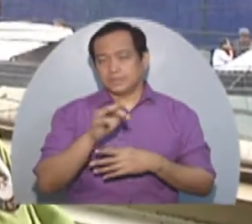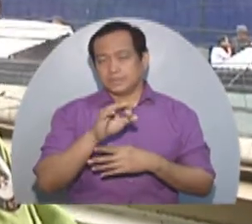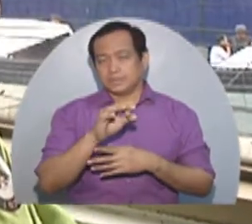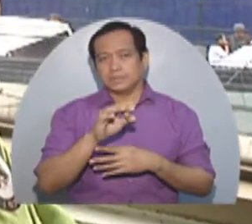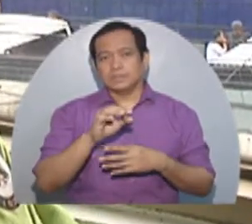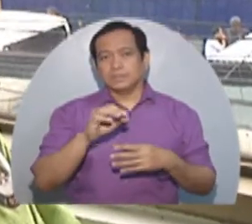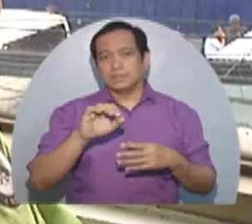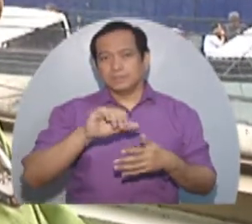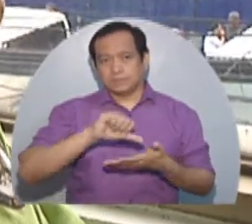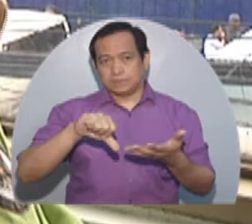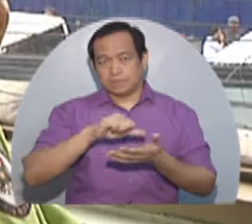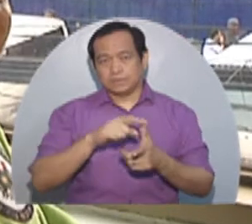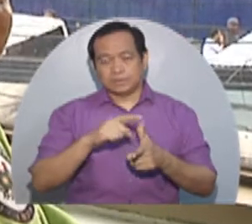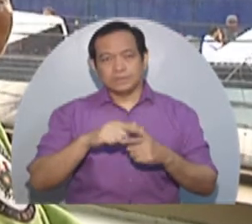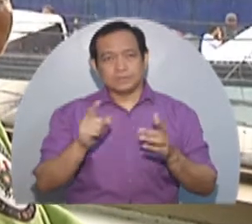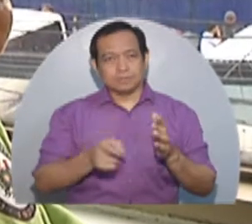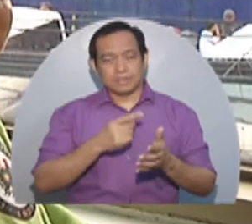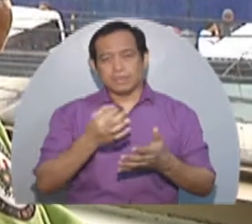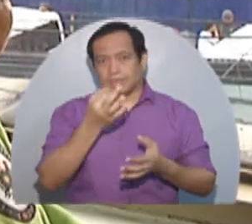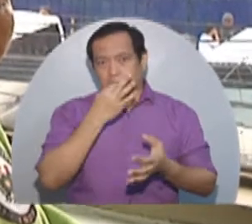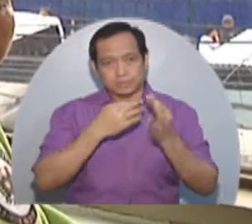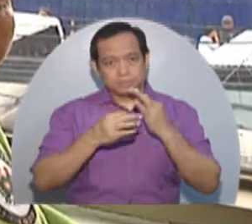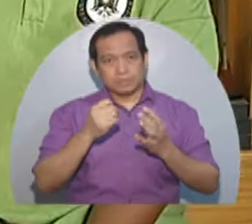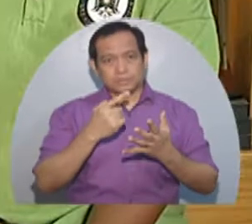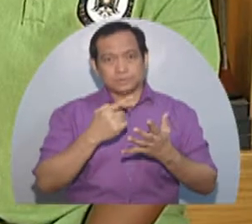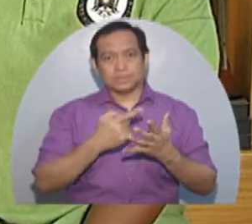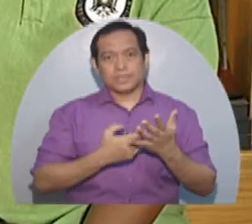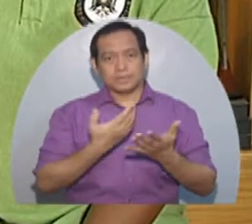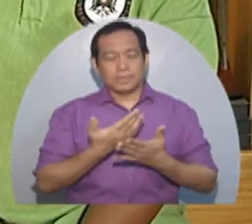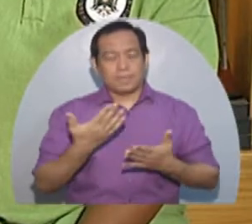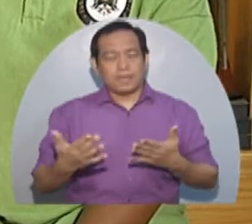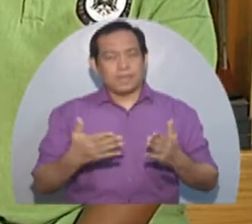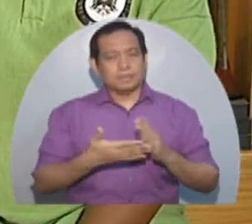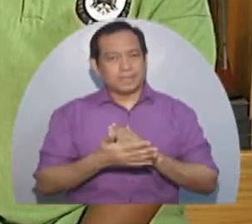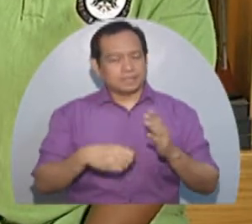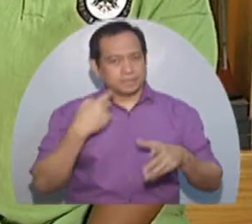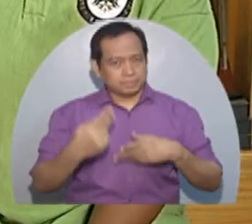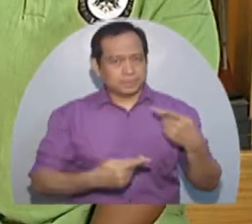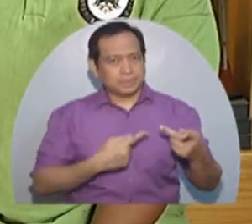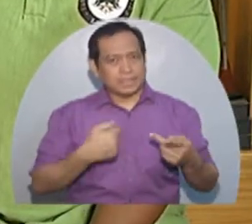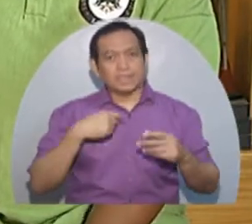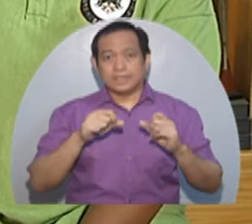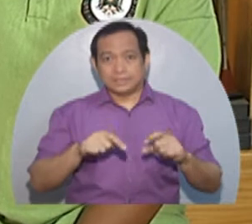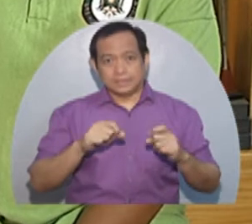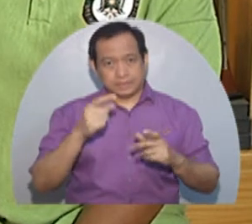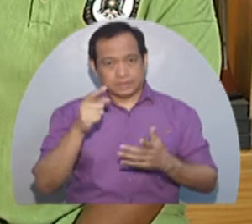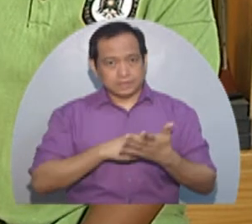yung mayroon akong madalang pagkain na pwede nilang mabili. Yun po.